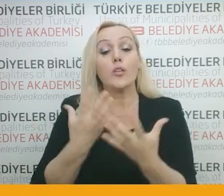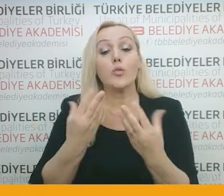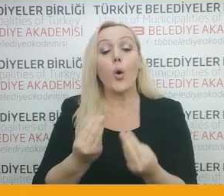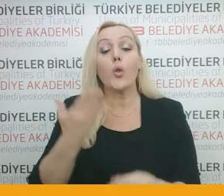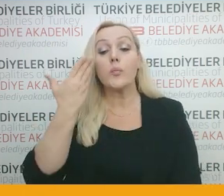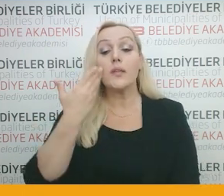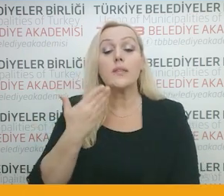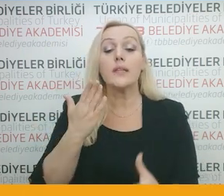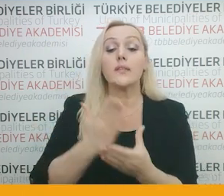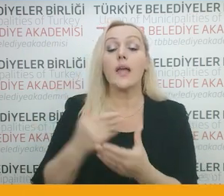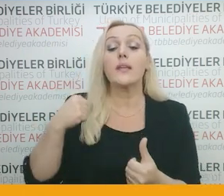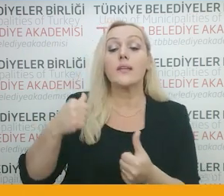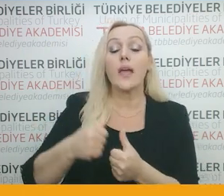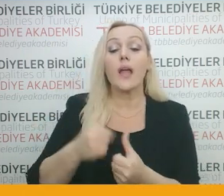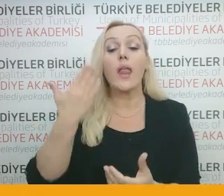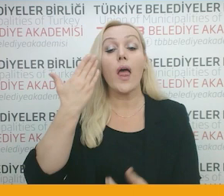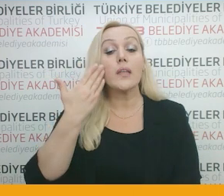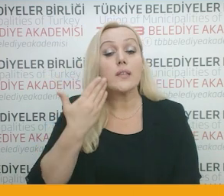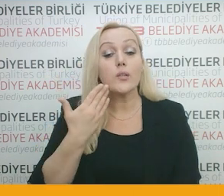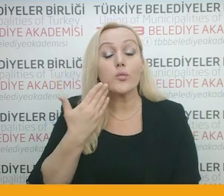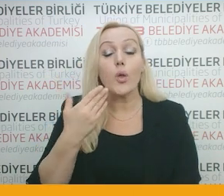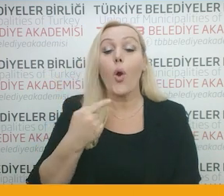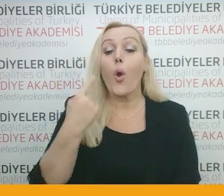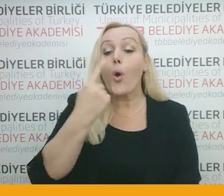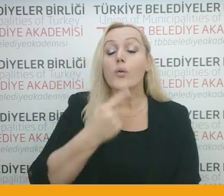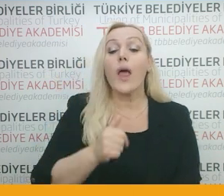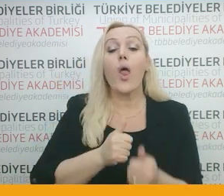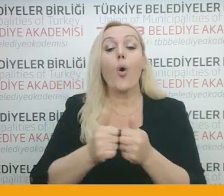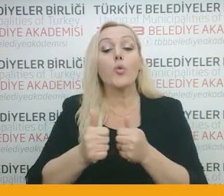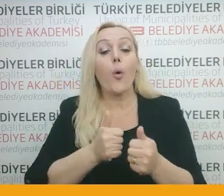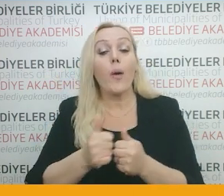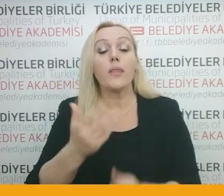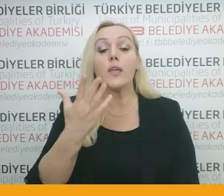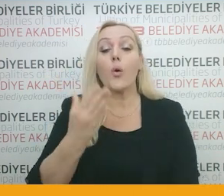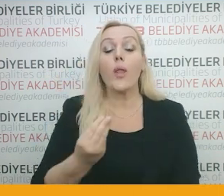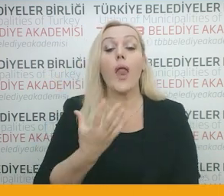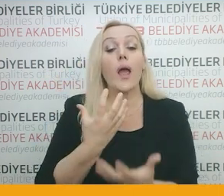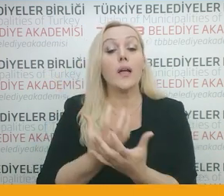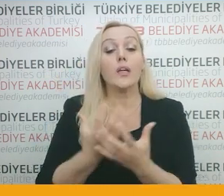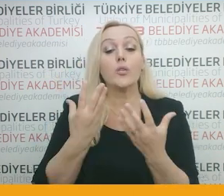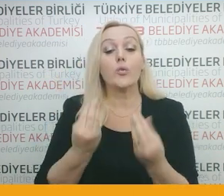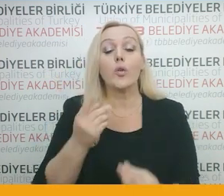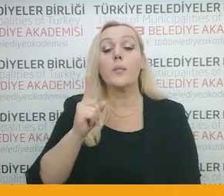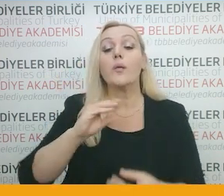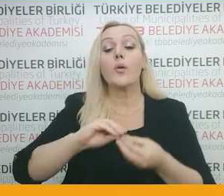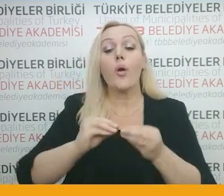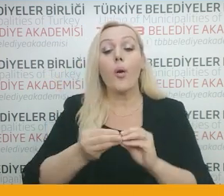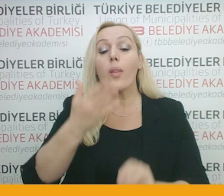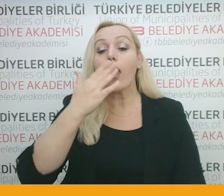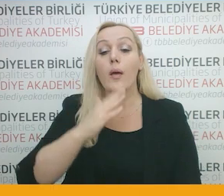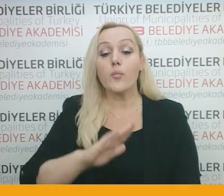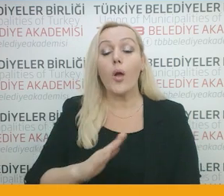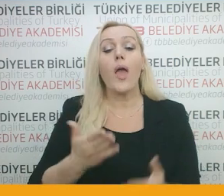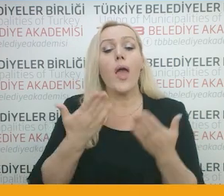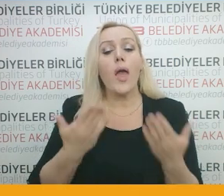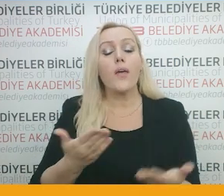tekrar izleyebilirsiniz. O yüzden otomatik olarak kaydediliyor. O konuda bir sıkıntı yok.